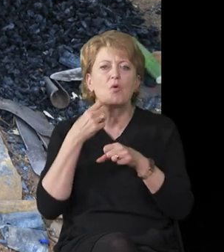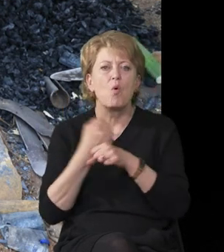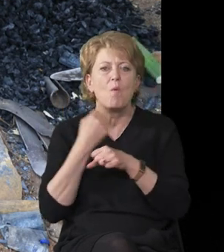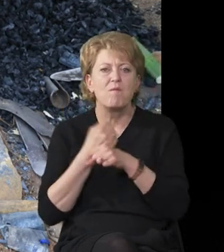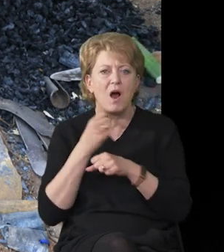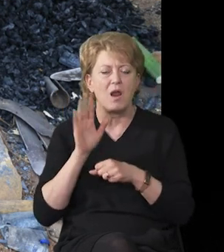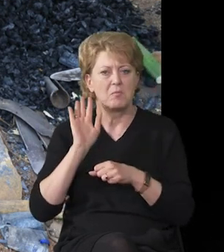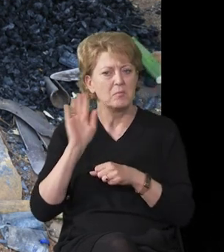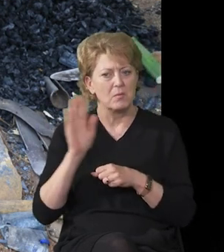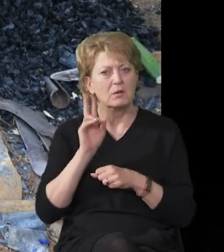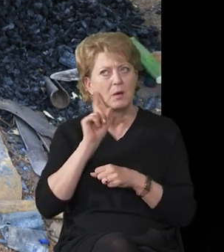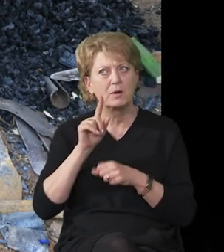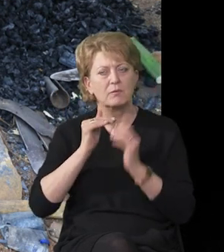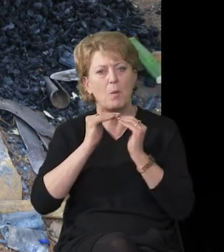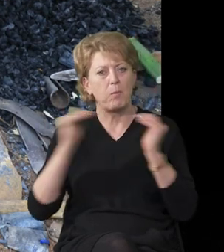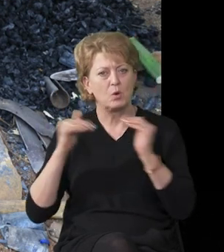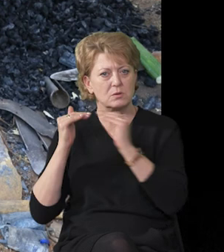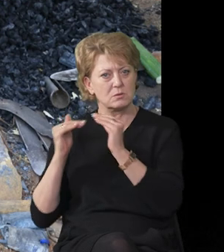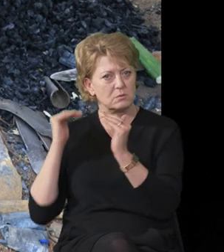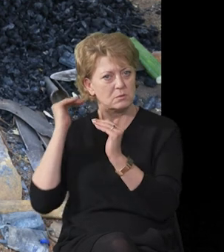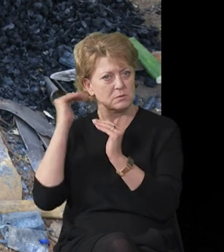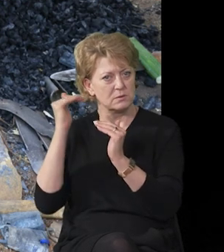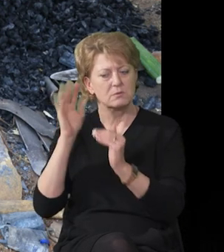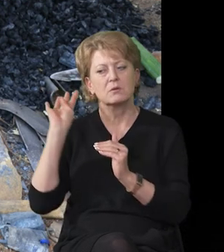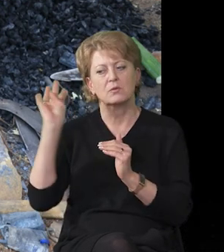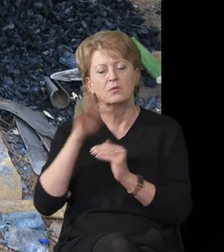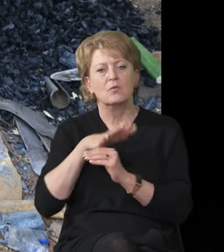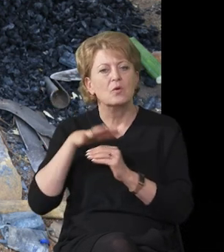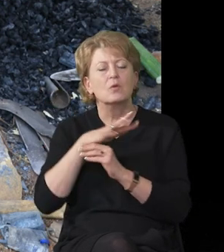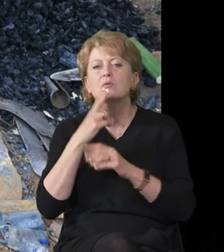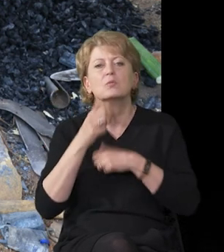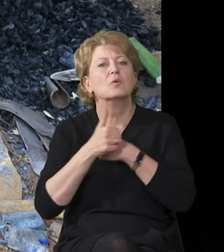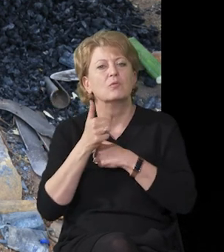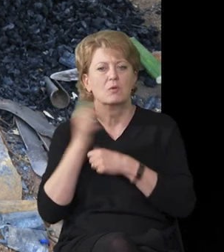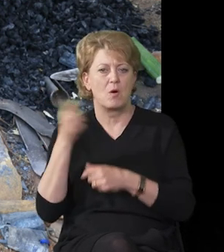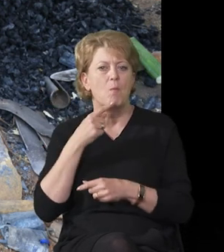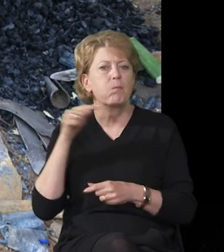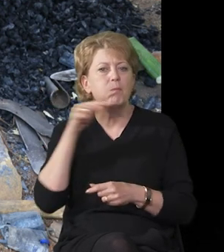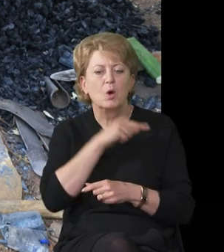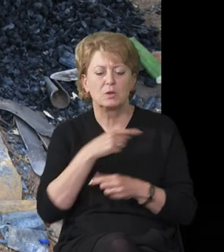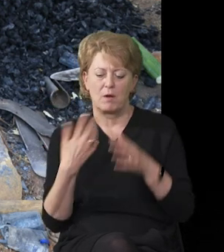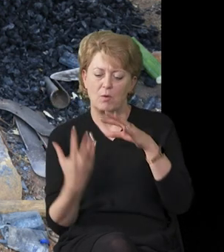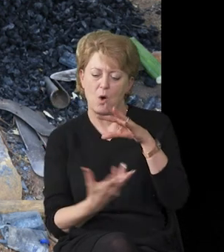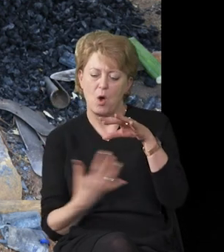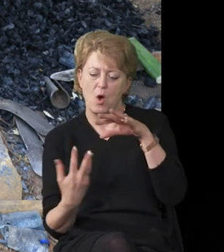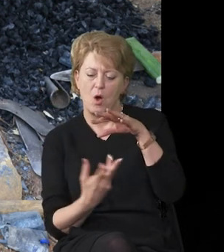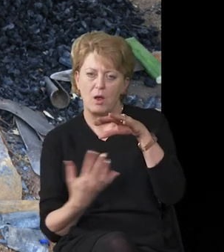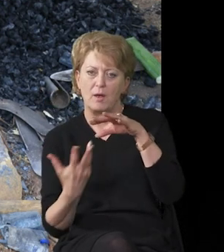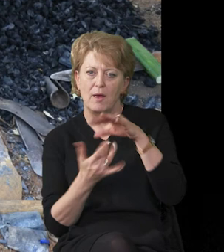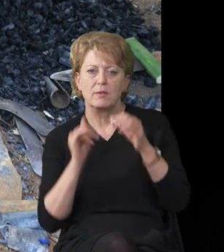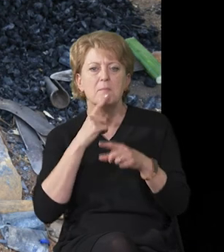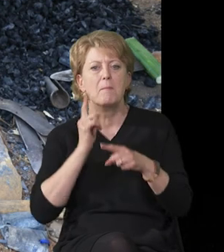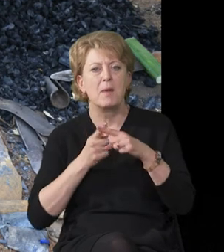tych społeczeństwach plemiennych. Otóż dlatego, że oni potrafią okiełznać ogień, a także metal, co jest